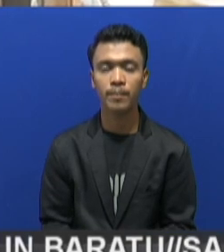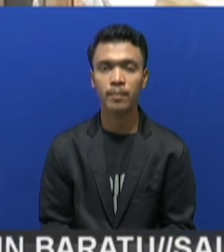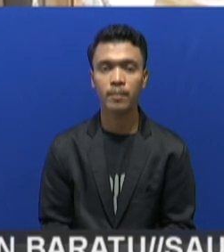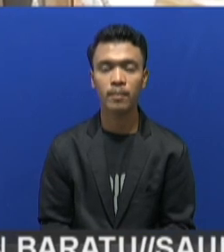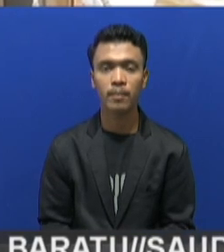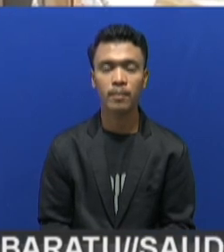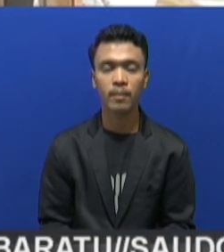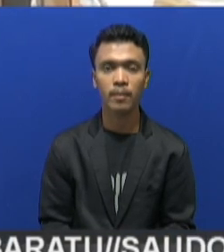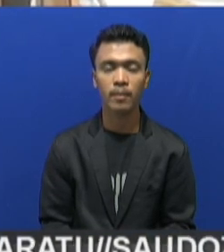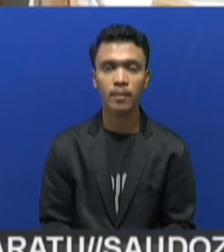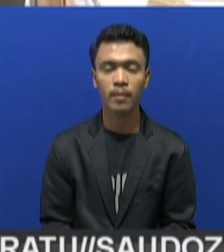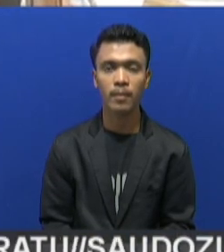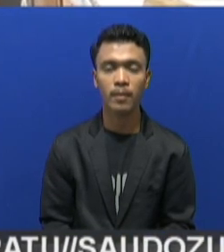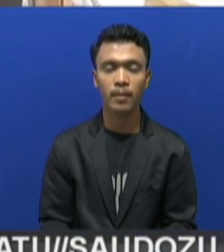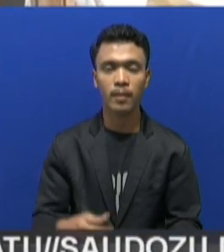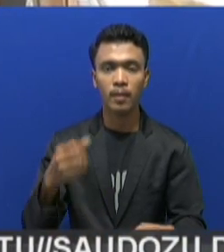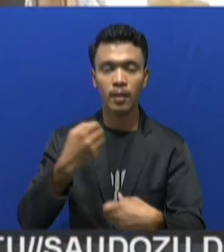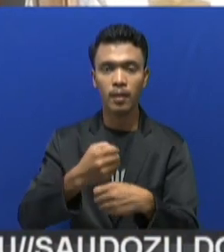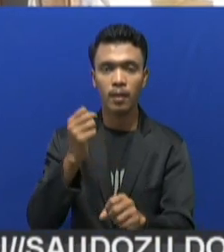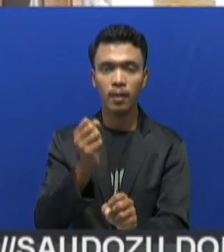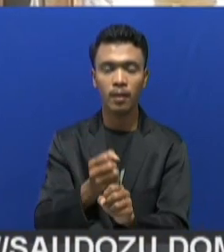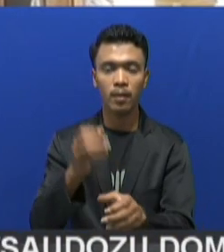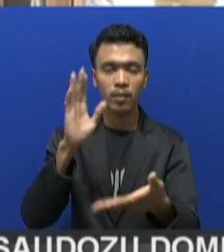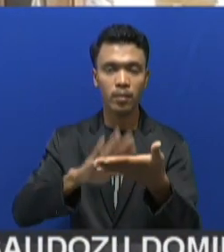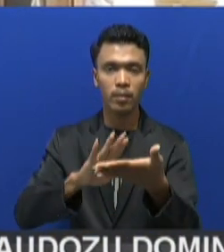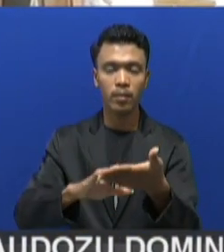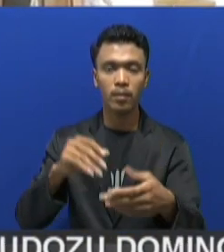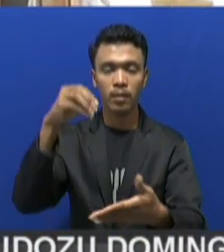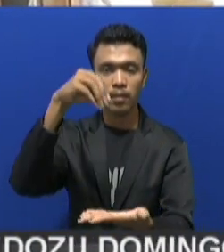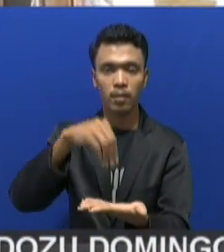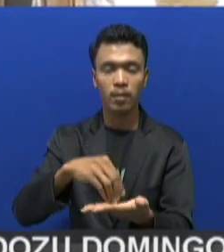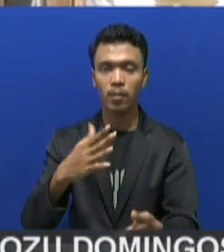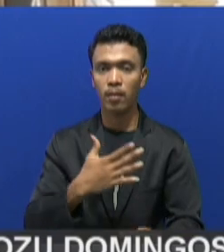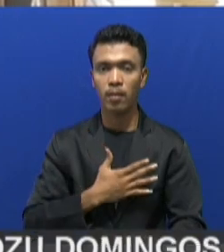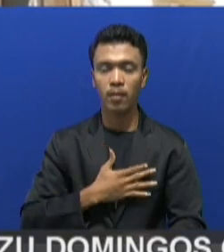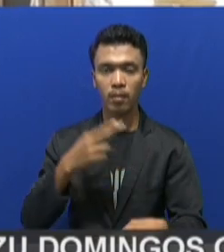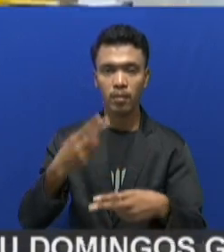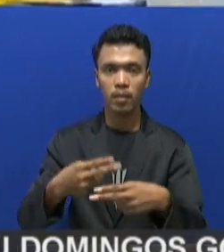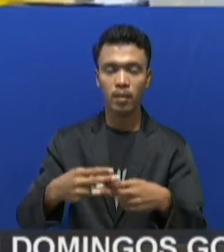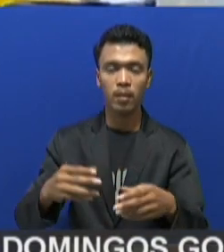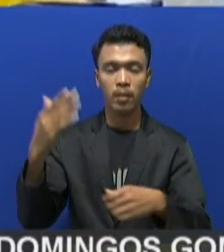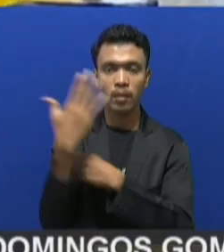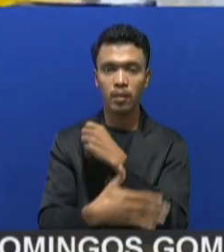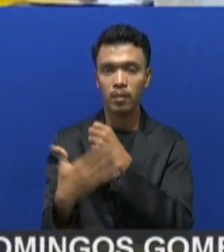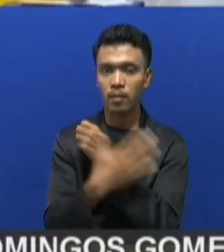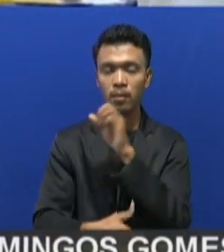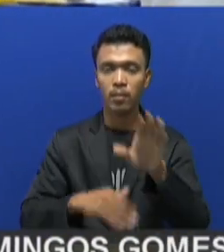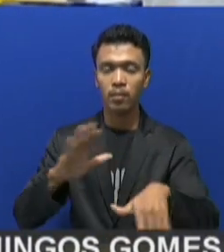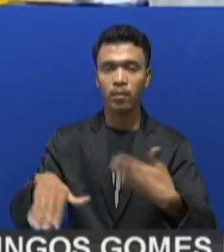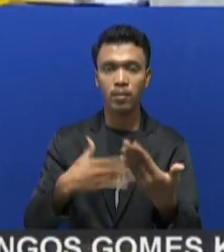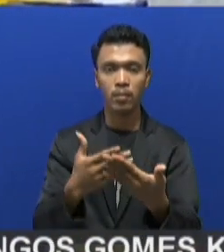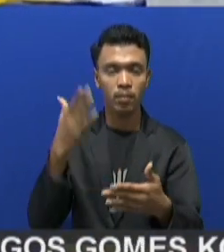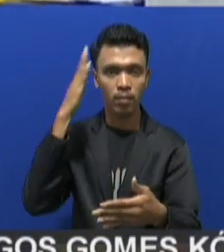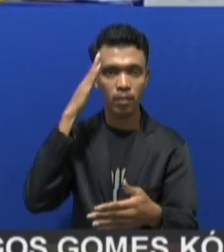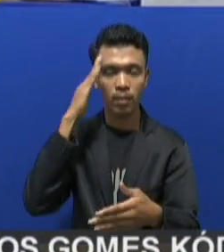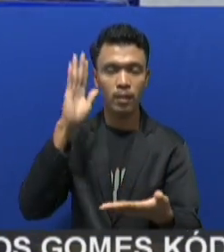Jadi itu tam di sekolah ini nara, tam bau ini nara, de mana kuasa ke na santoma katen. Ya sekolah lah osma